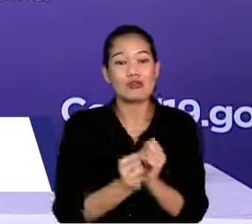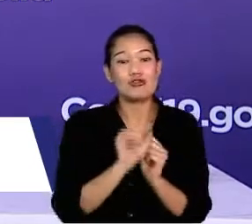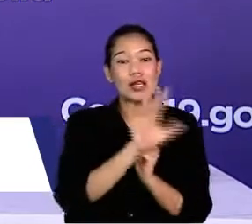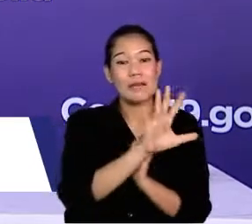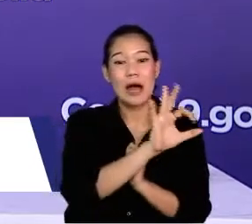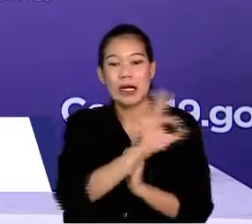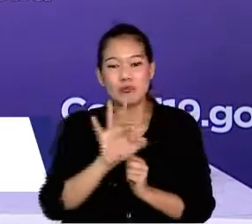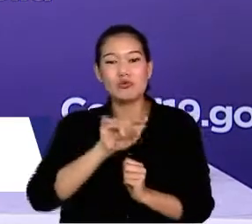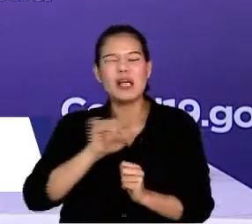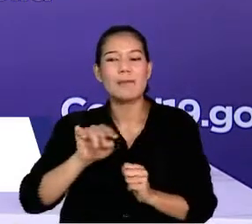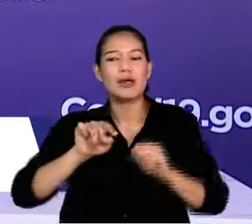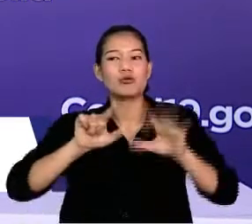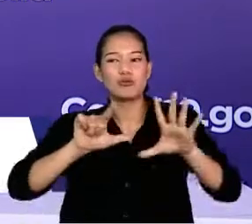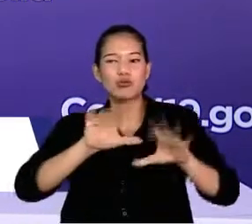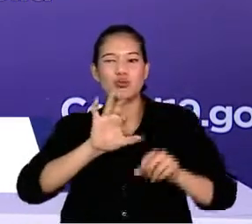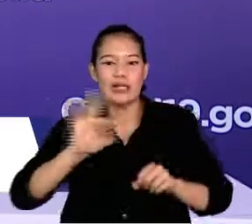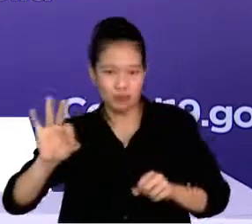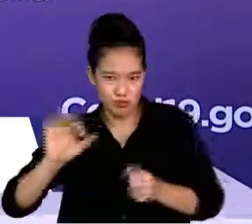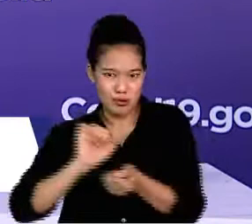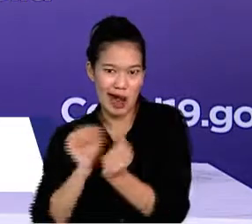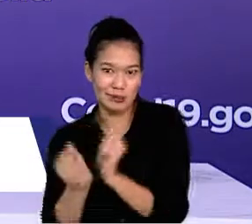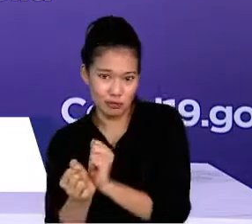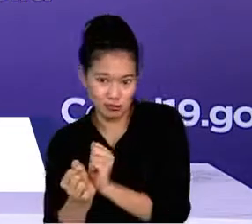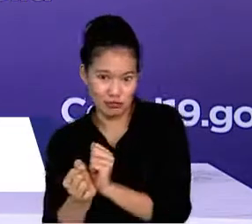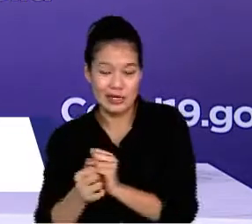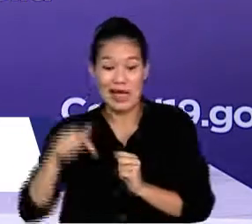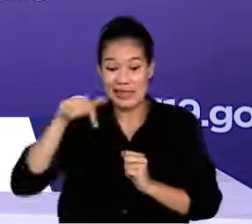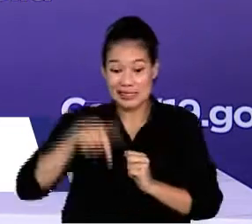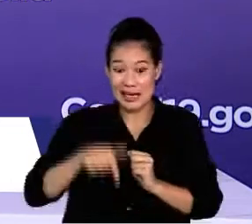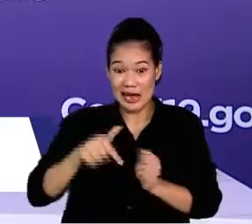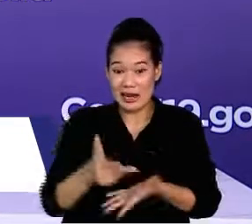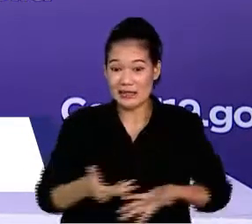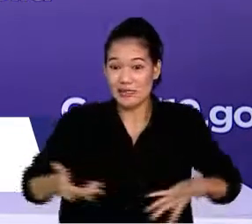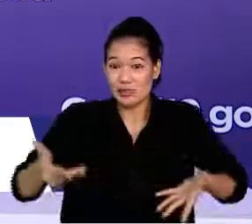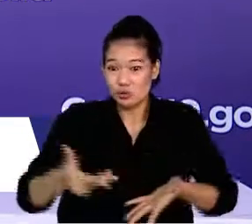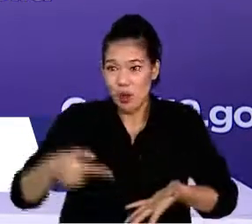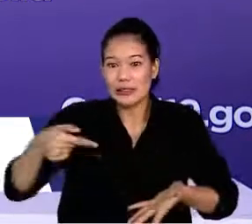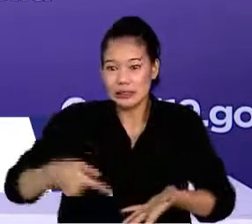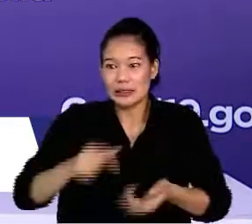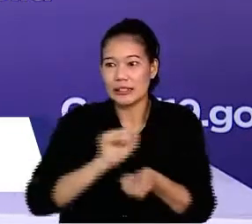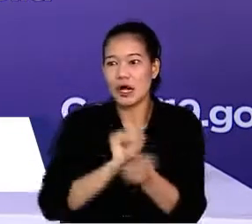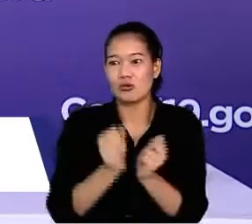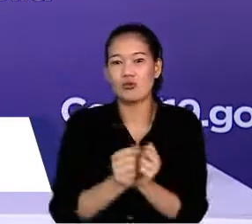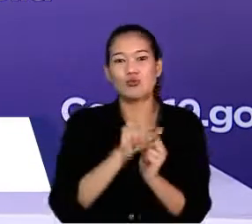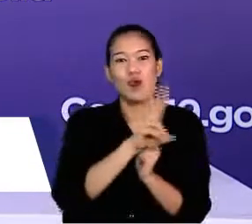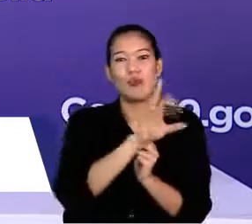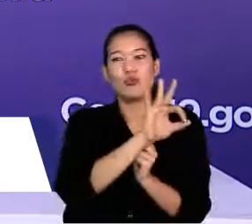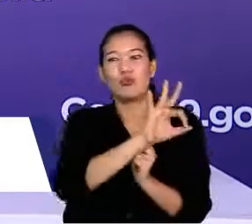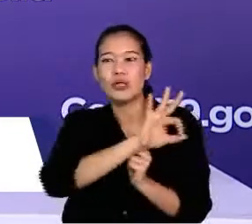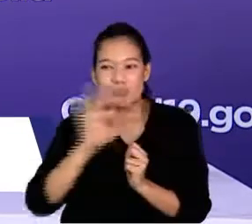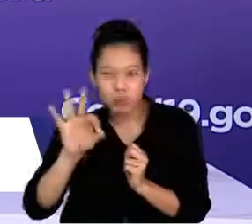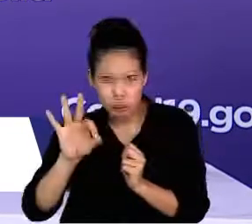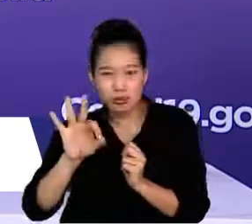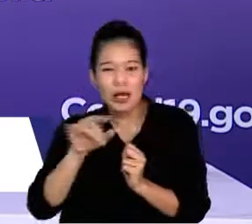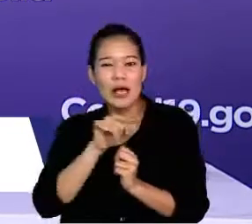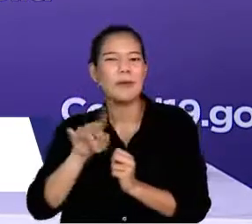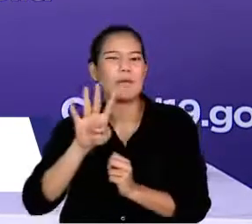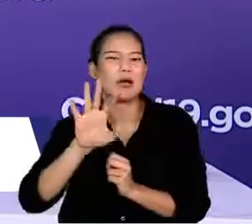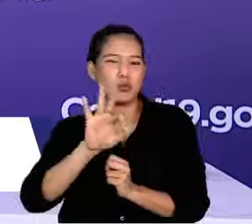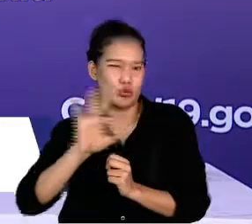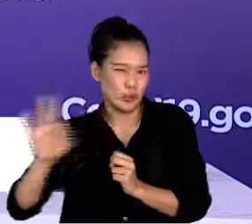sampai dengan Rp7.000 kasus sedangkan saat ini masih berada di angka 20.000 sampai dengan